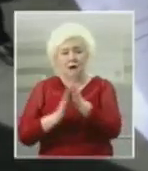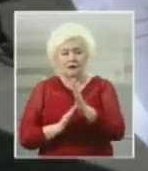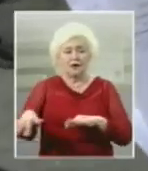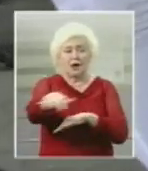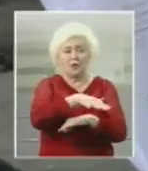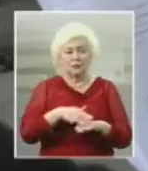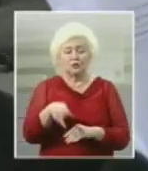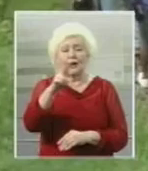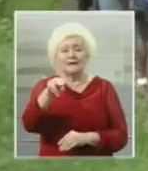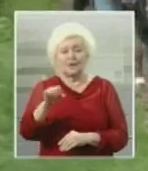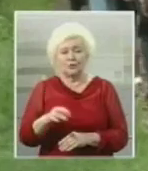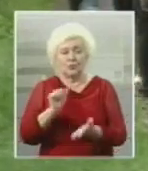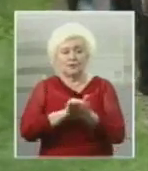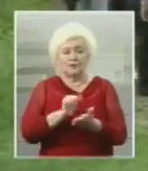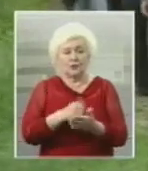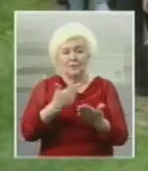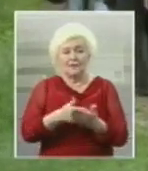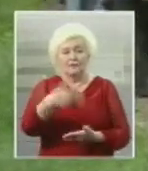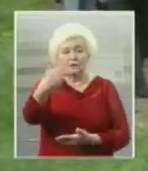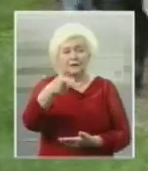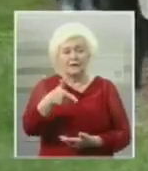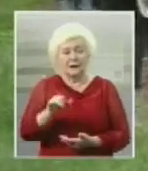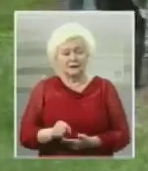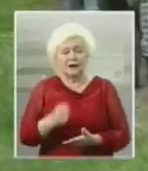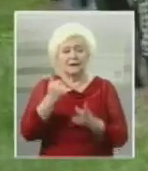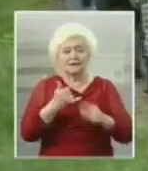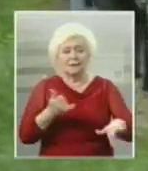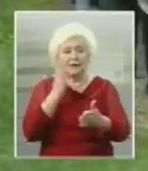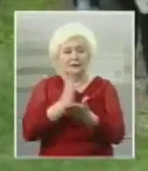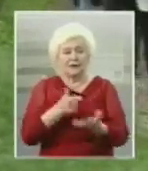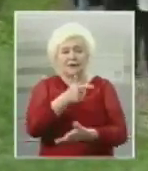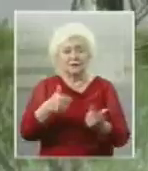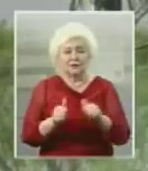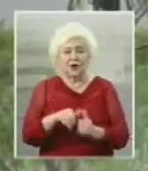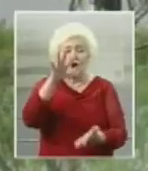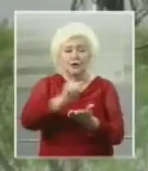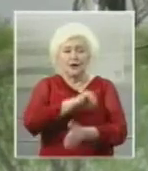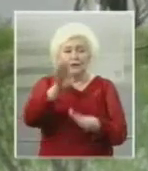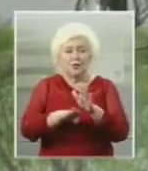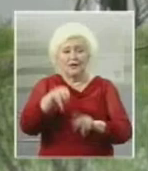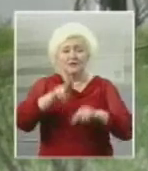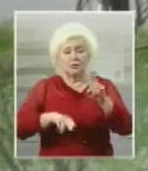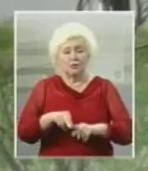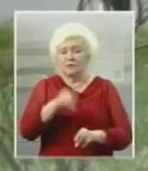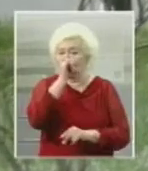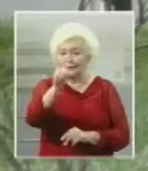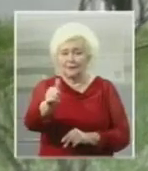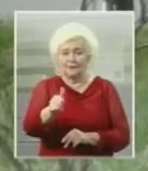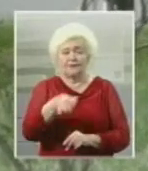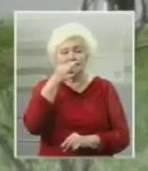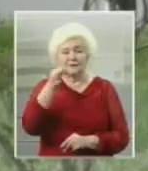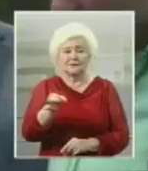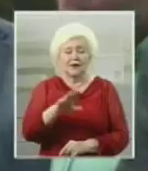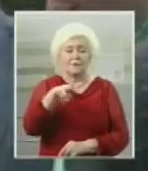Площа Діброва за документами близько 30 гектарів. Земля належить місту. В оренду під забудову її не віддаватимуть, сказав